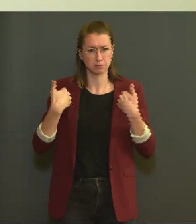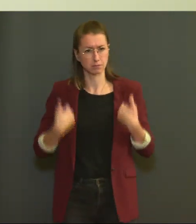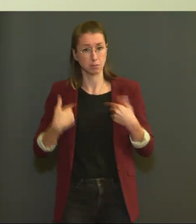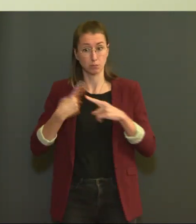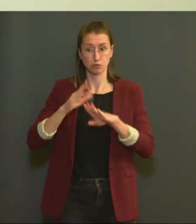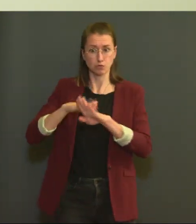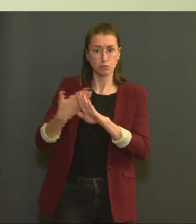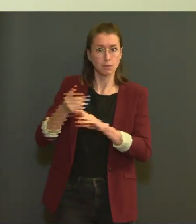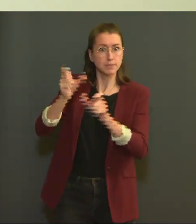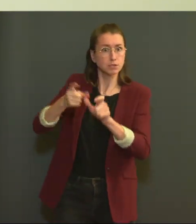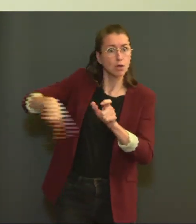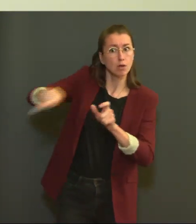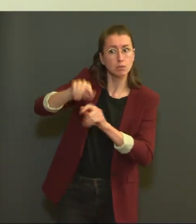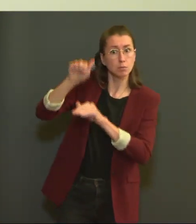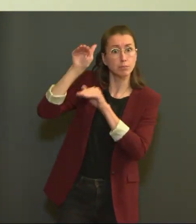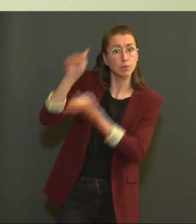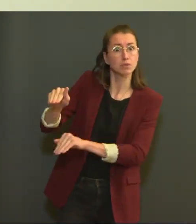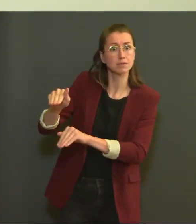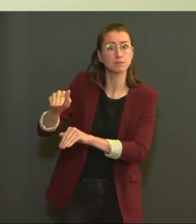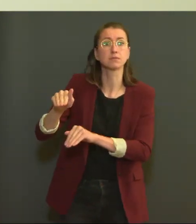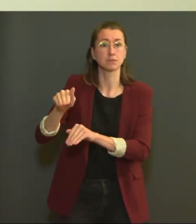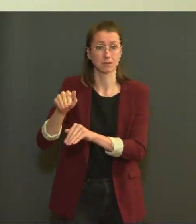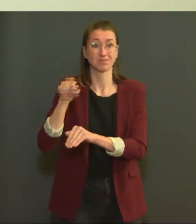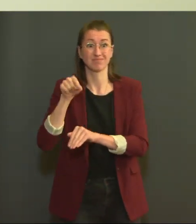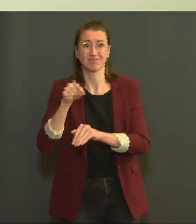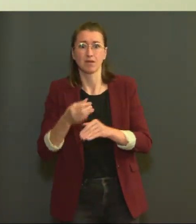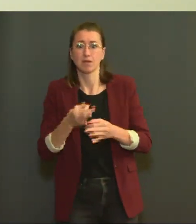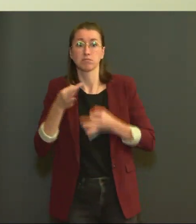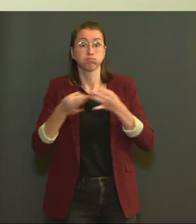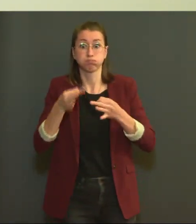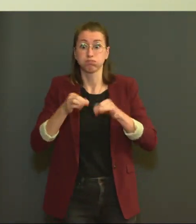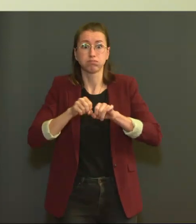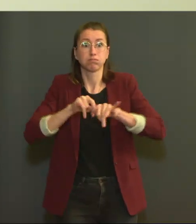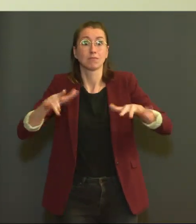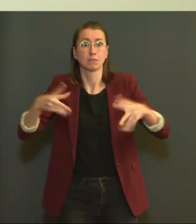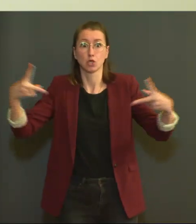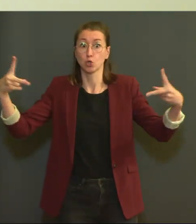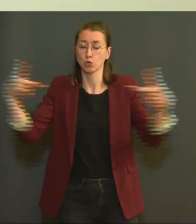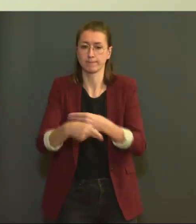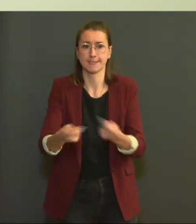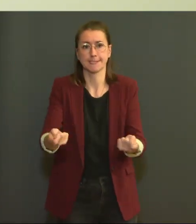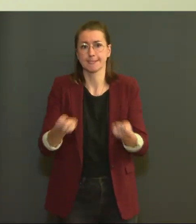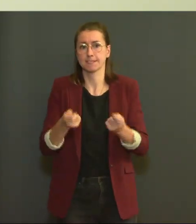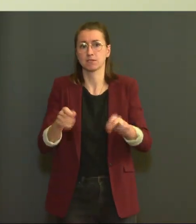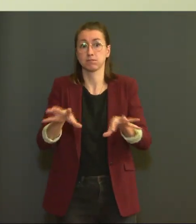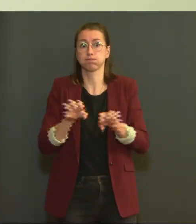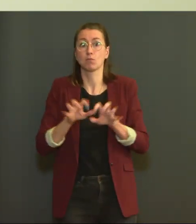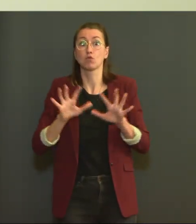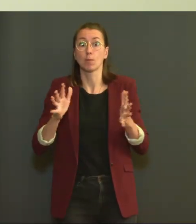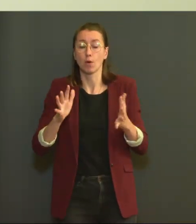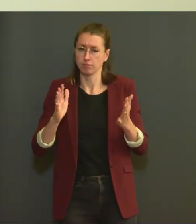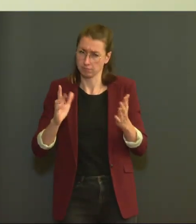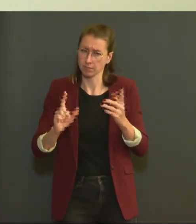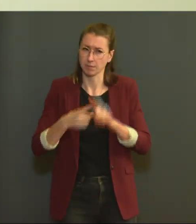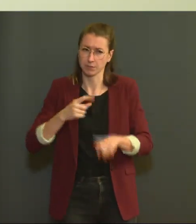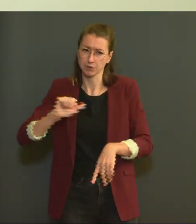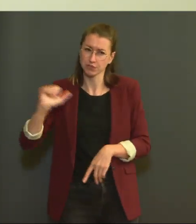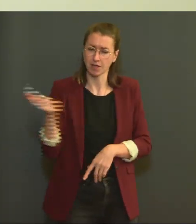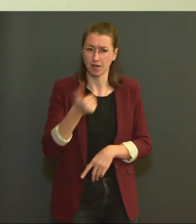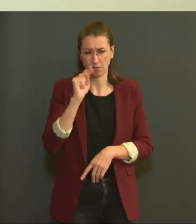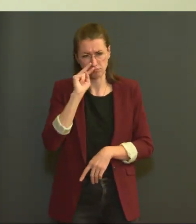kontamineren kan als iedereen in deze volgende Respecten dus,